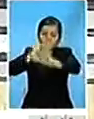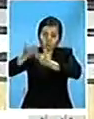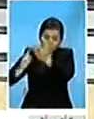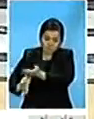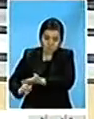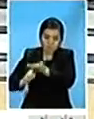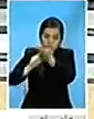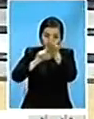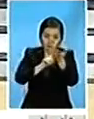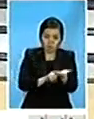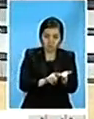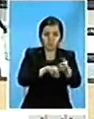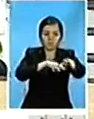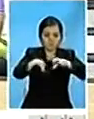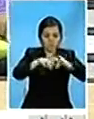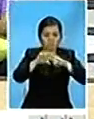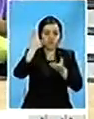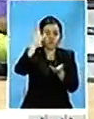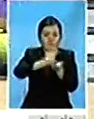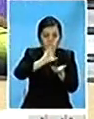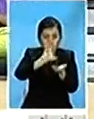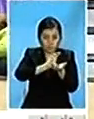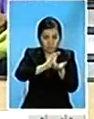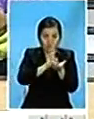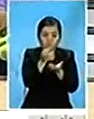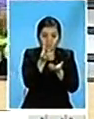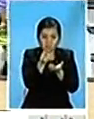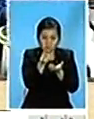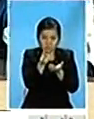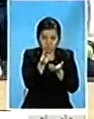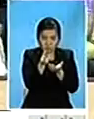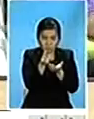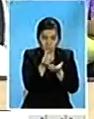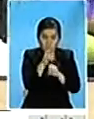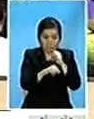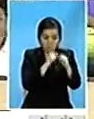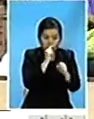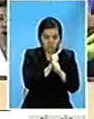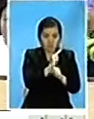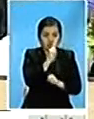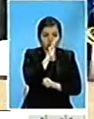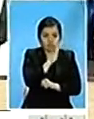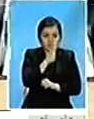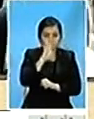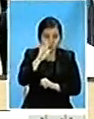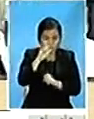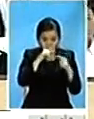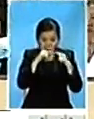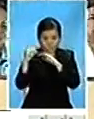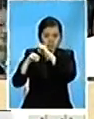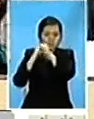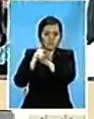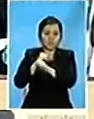ให้มีการจัดสรรงบประมาณสำหรับข้าวในฤดู5556เพิ่มขึ้นอีก 260,000 ล้านบาทน